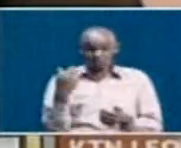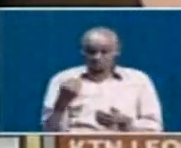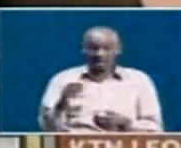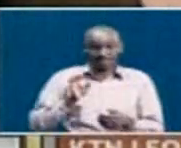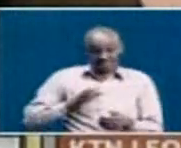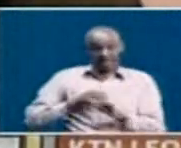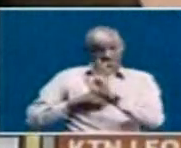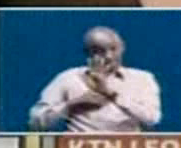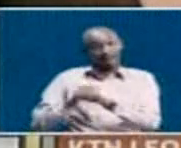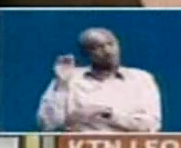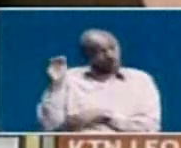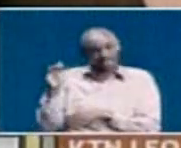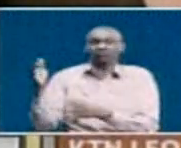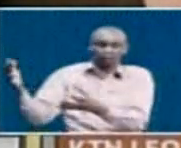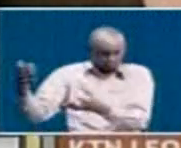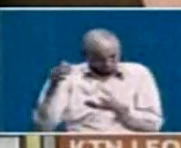zao asubuhi.